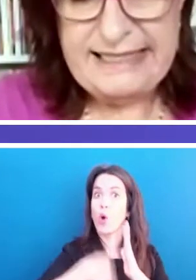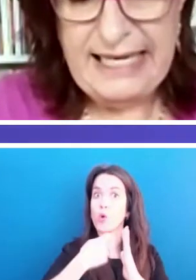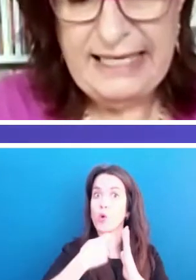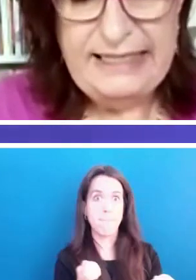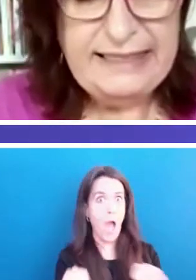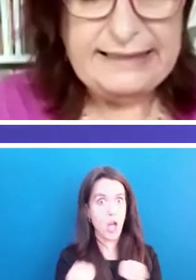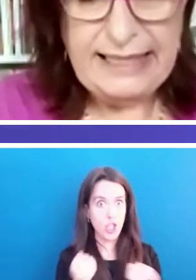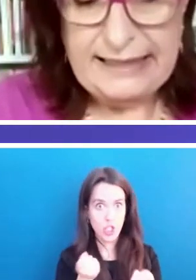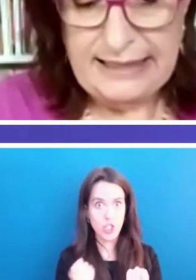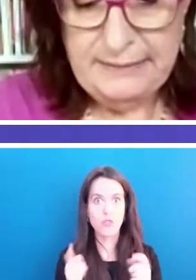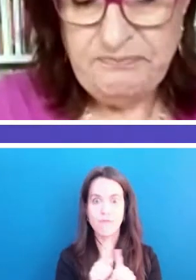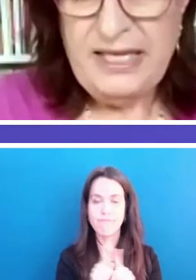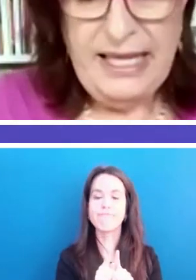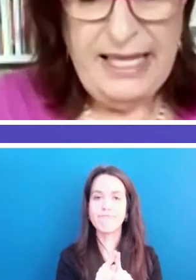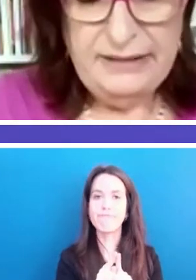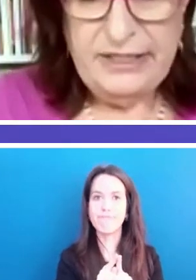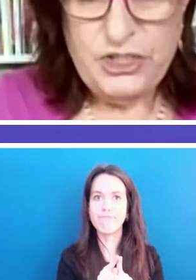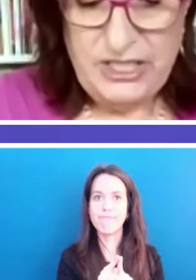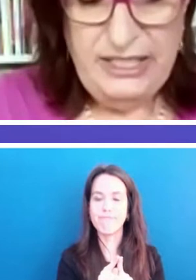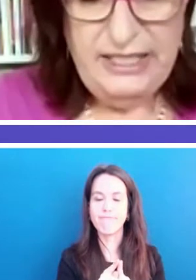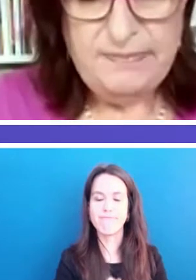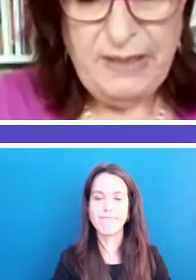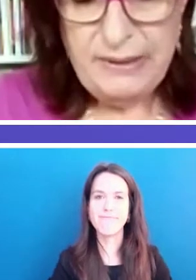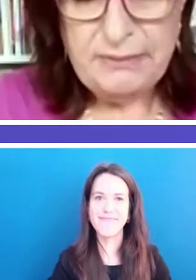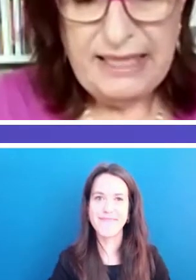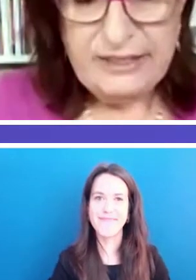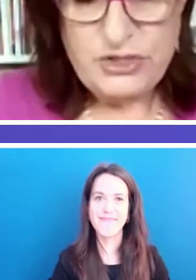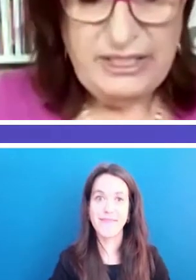مديرة مشروع بعنوان إنكانكاتا